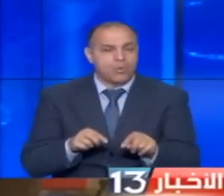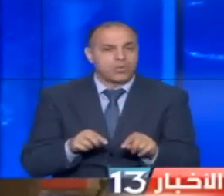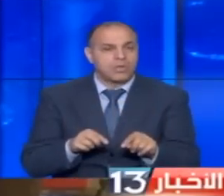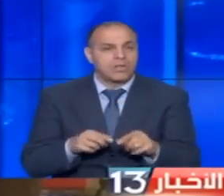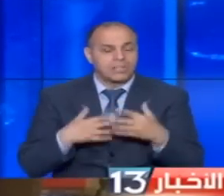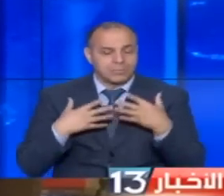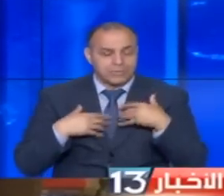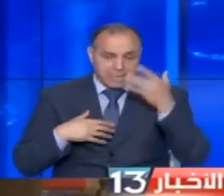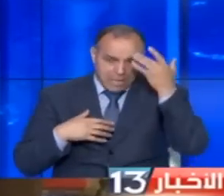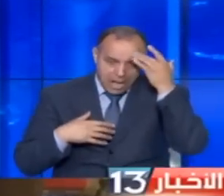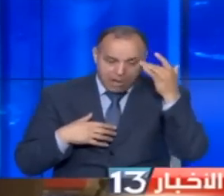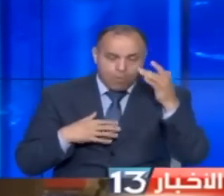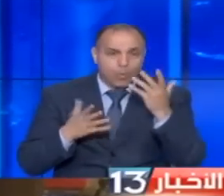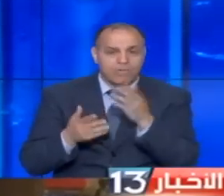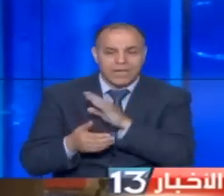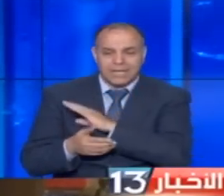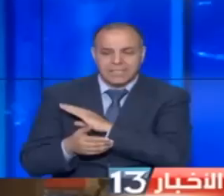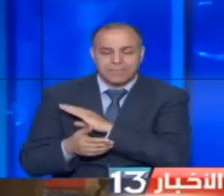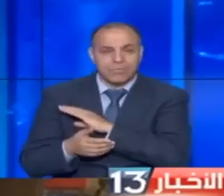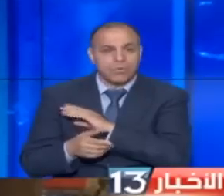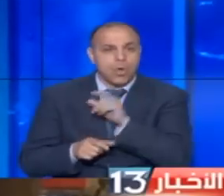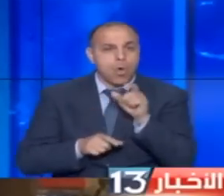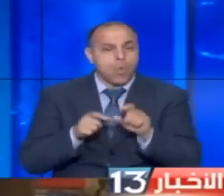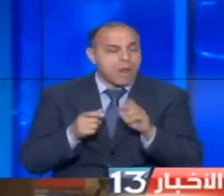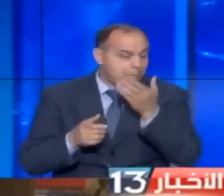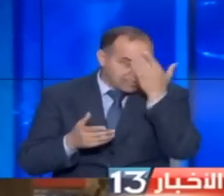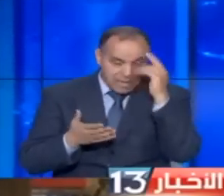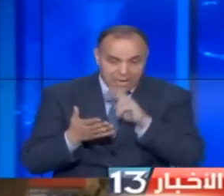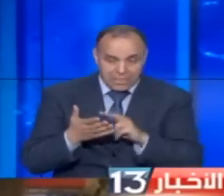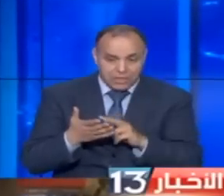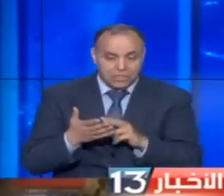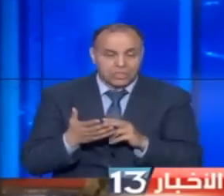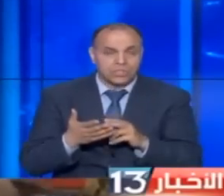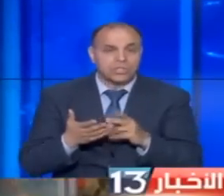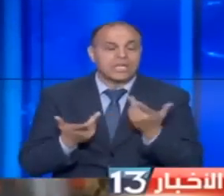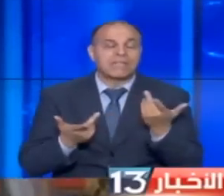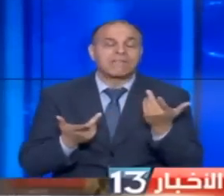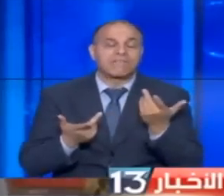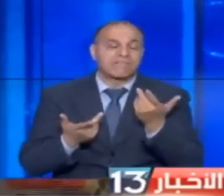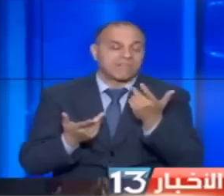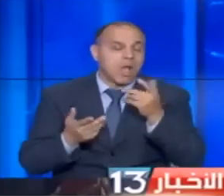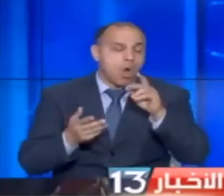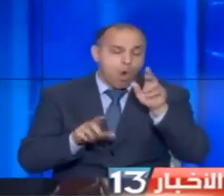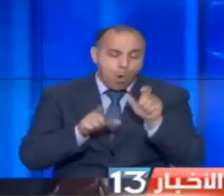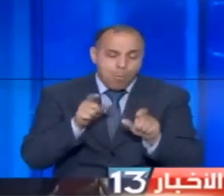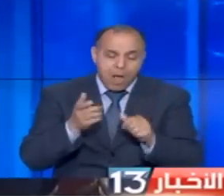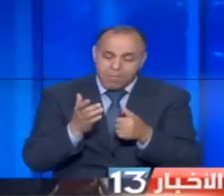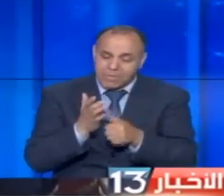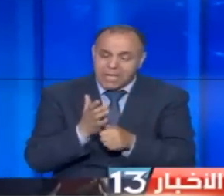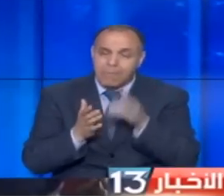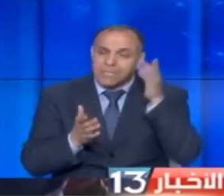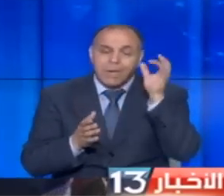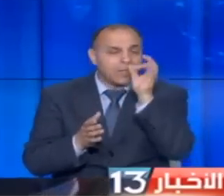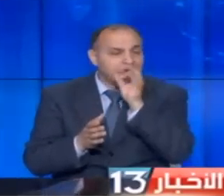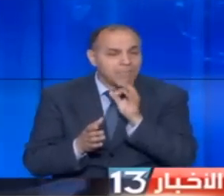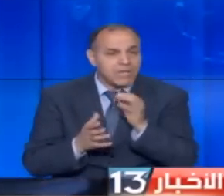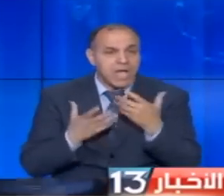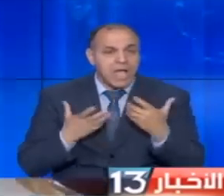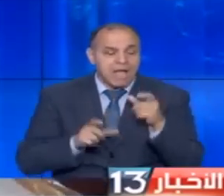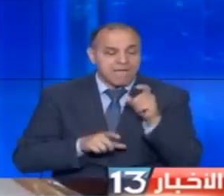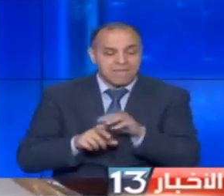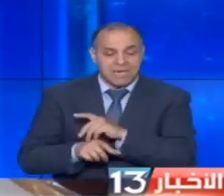الجسم الثقافي بعز ف امه لا تقرا هي امه بلا هويه ولا حاضر ولا مستقبل هكذا اراد